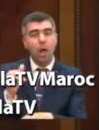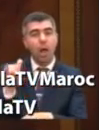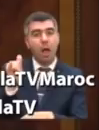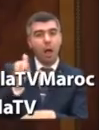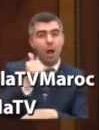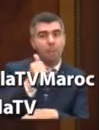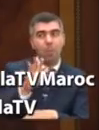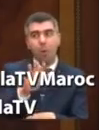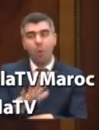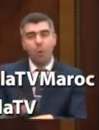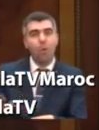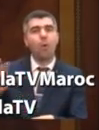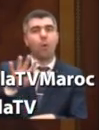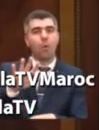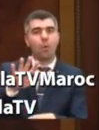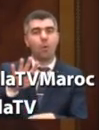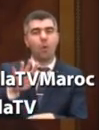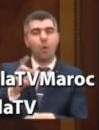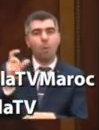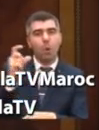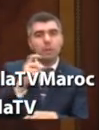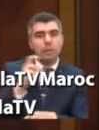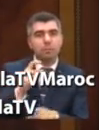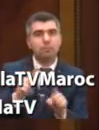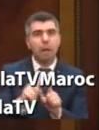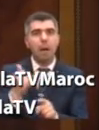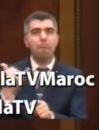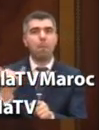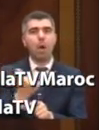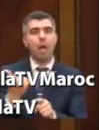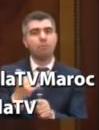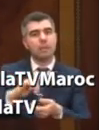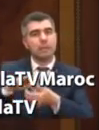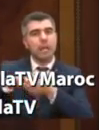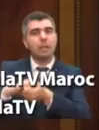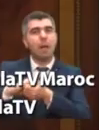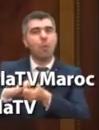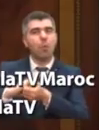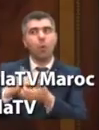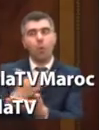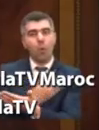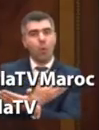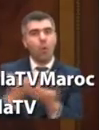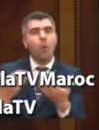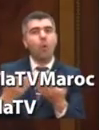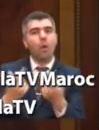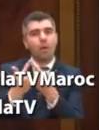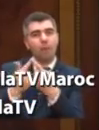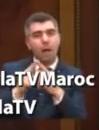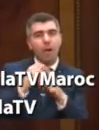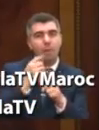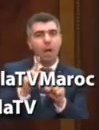دورها الدبلوماسي التاريخي في قضية لا تستحمل أي مزايدة وأي تفكك في